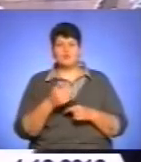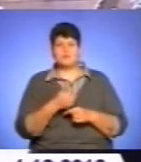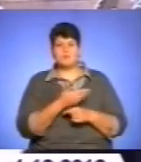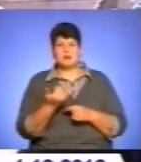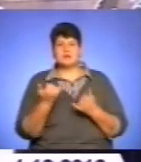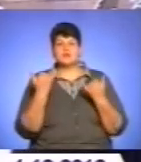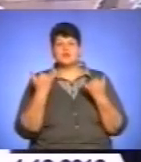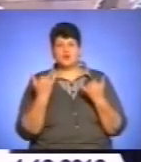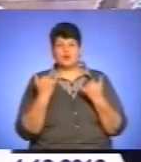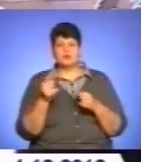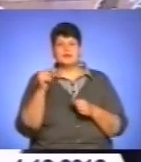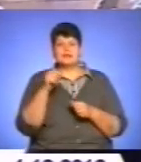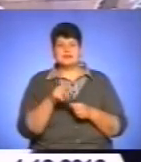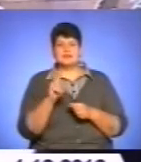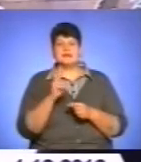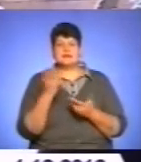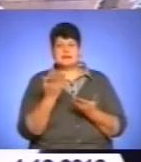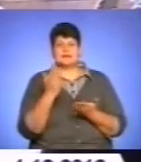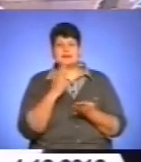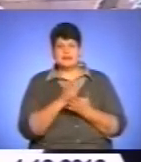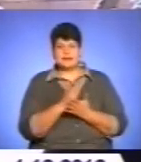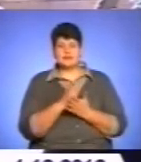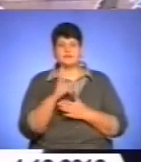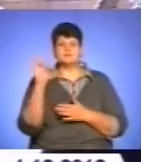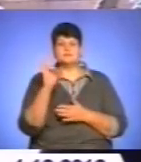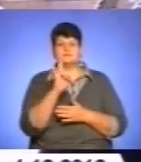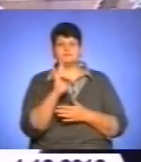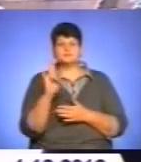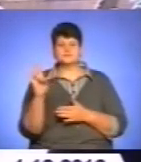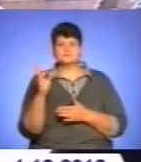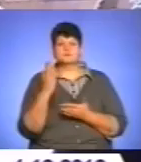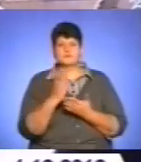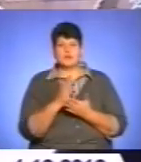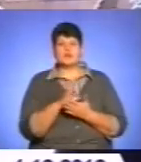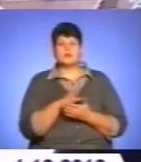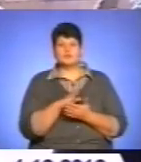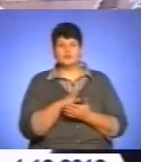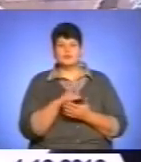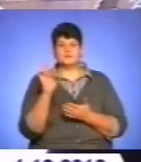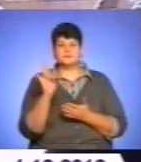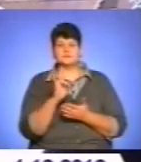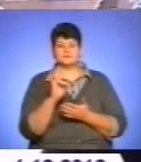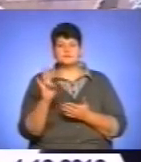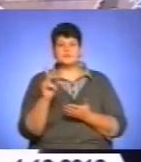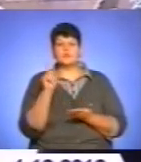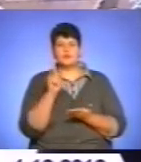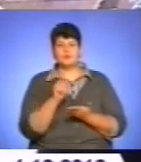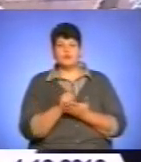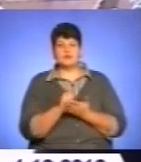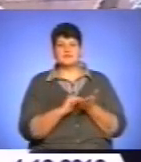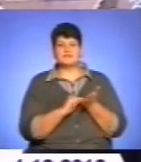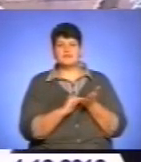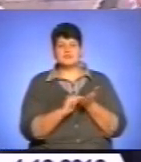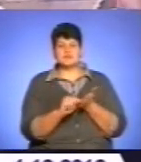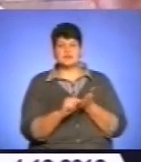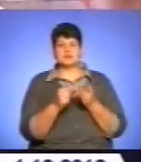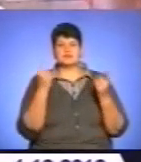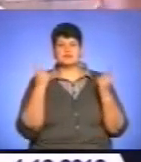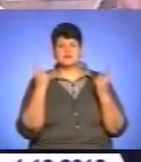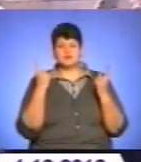сьогодні, ті, які є присутні у храмі, які були у храмі, повинні відзначати з такою